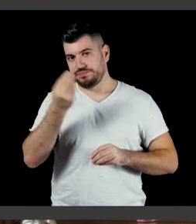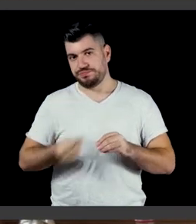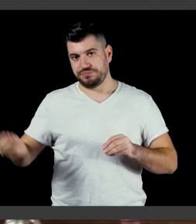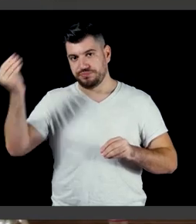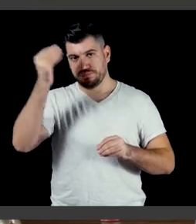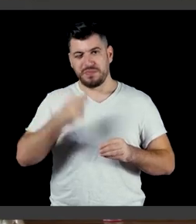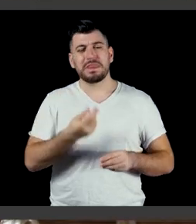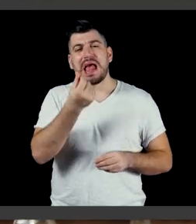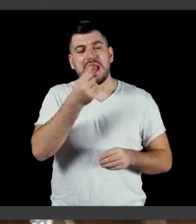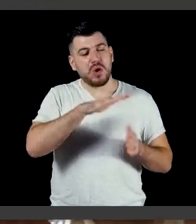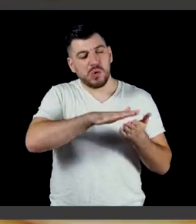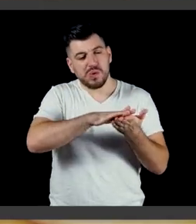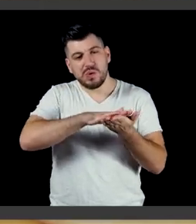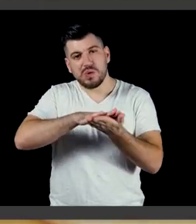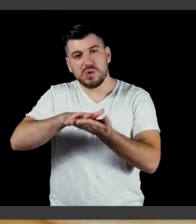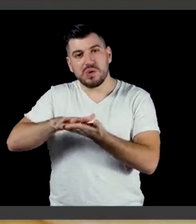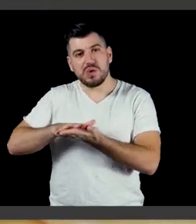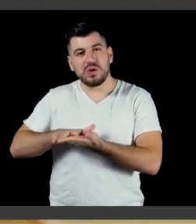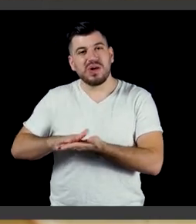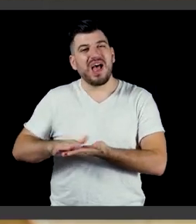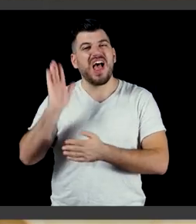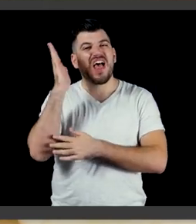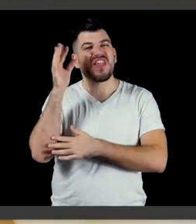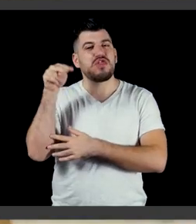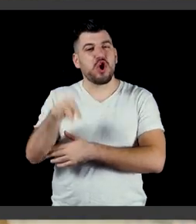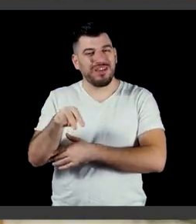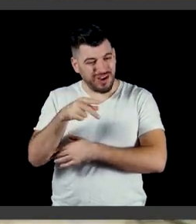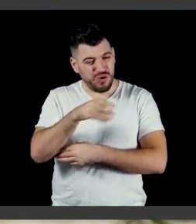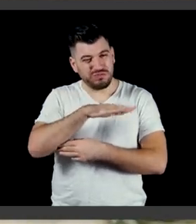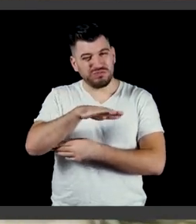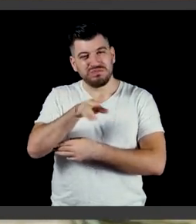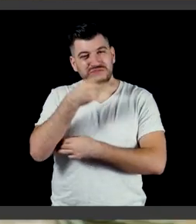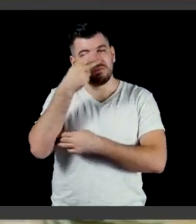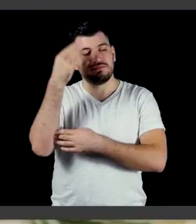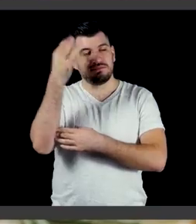Ίσα ίσα να τα τρίψουμε για να μυρίσει λίγο το δεντρολίβανο μέσα και το ψωμάκι.